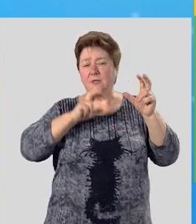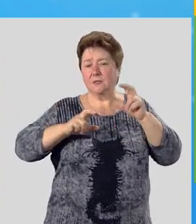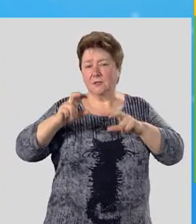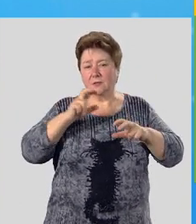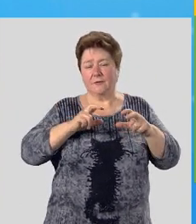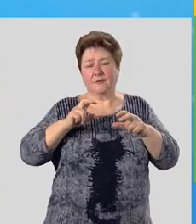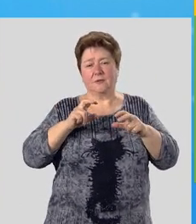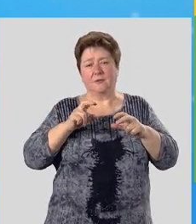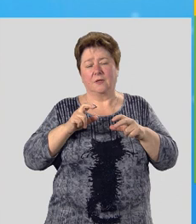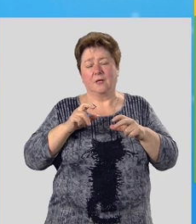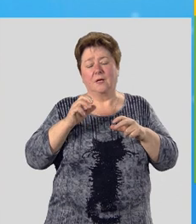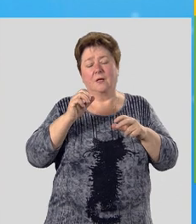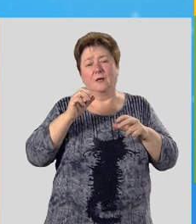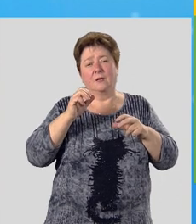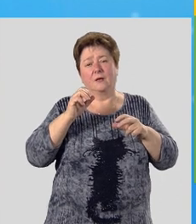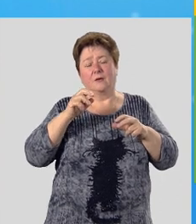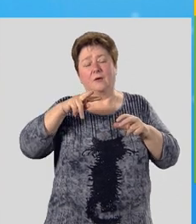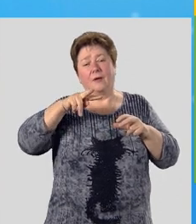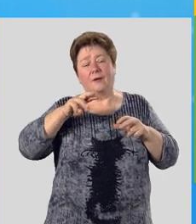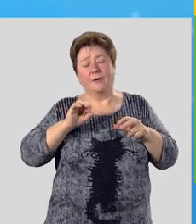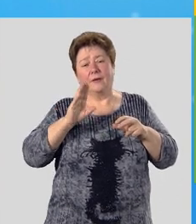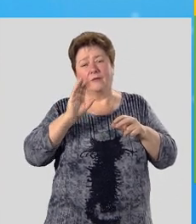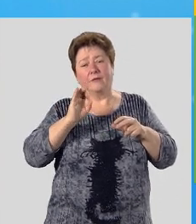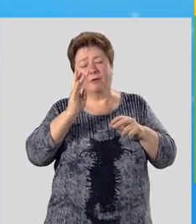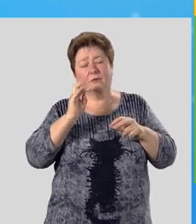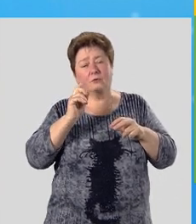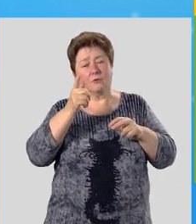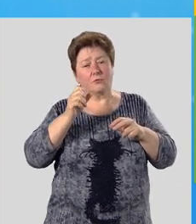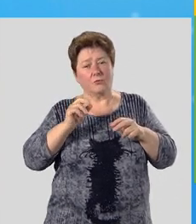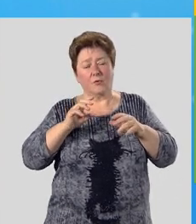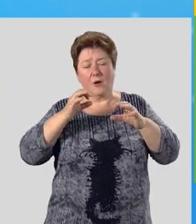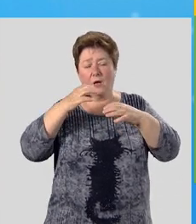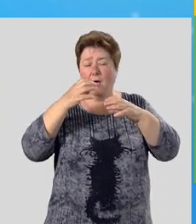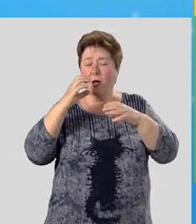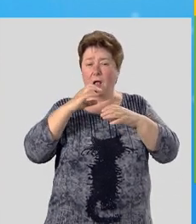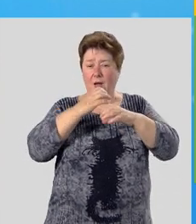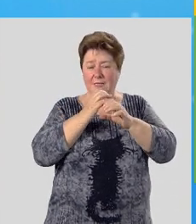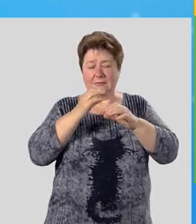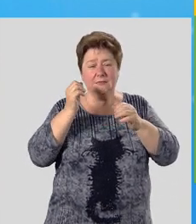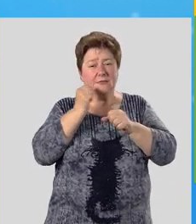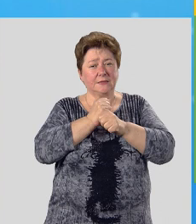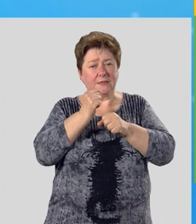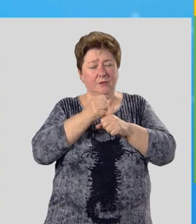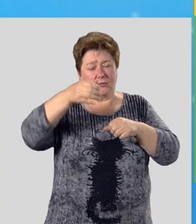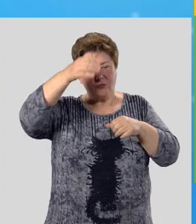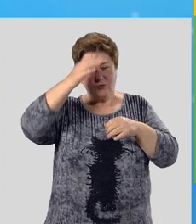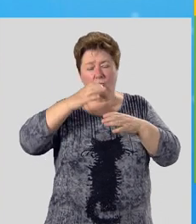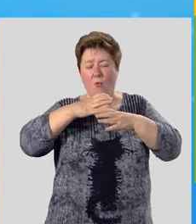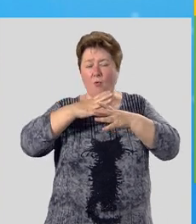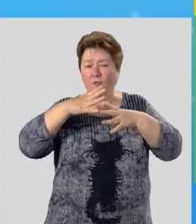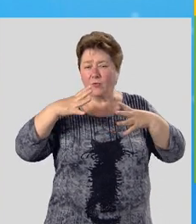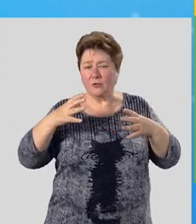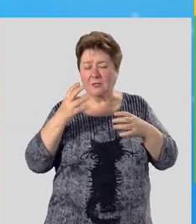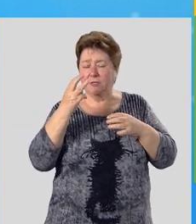исследователя Антуана ван Левенгука. Линзы, изготовленные ученым, давали увеличение